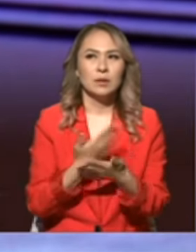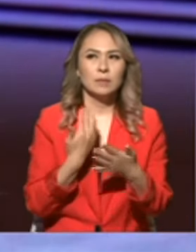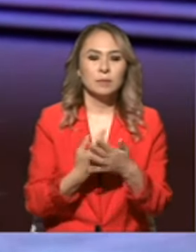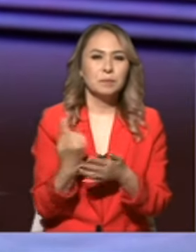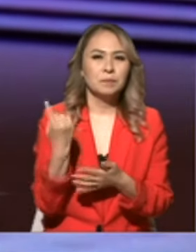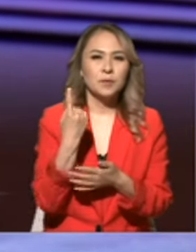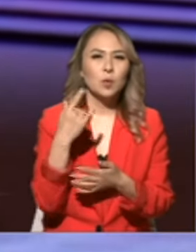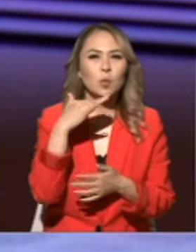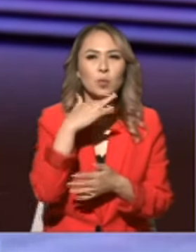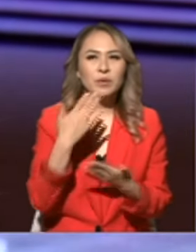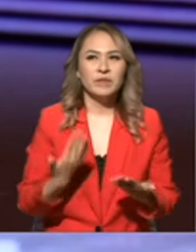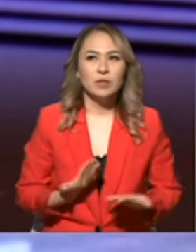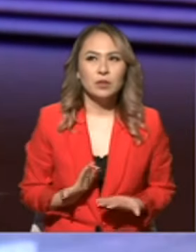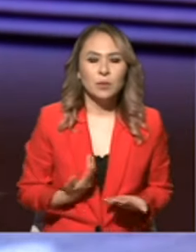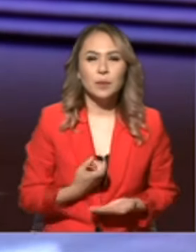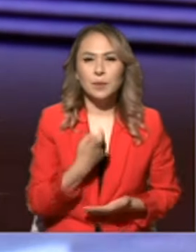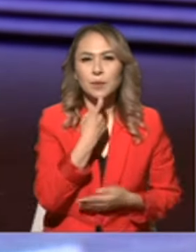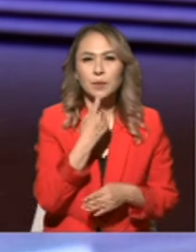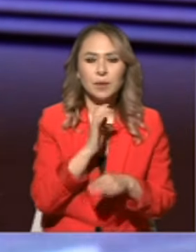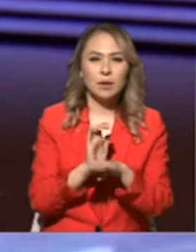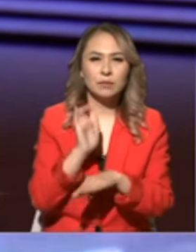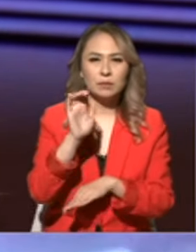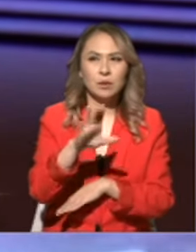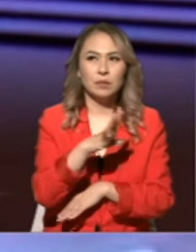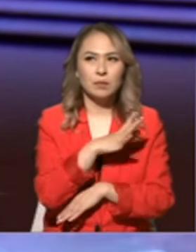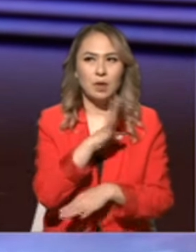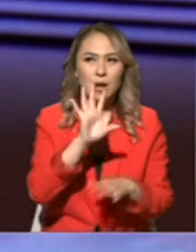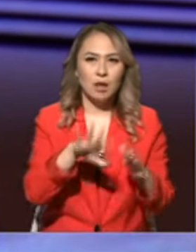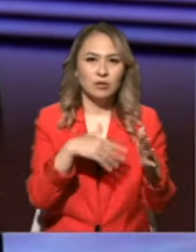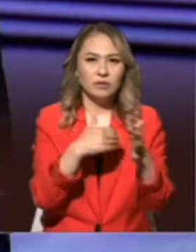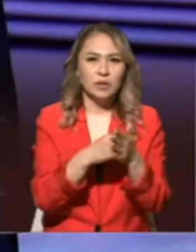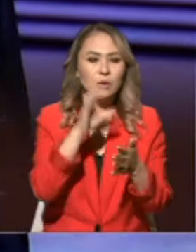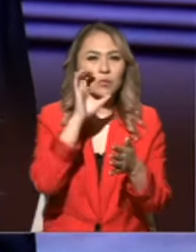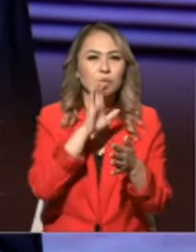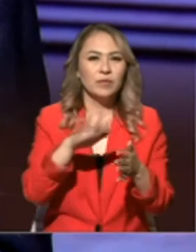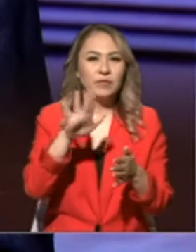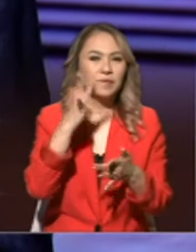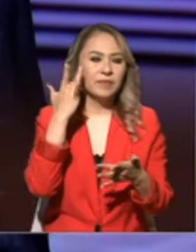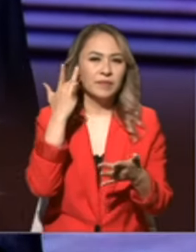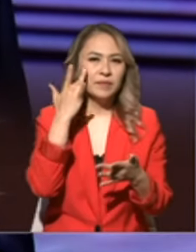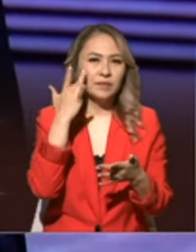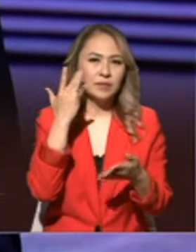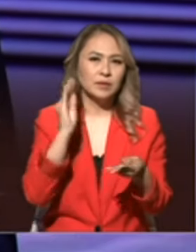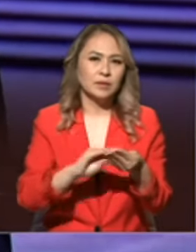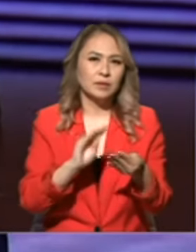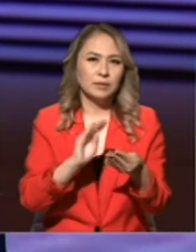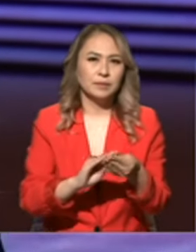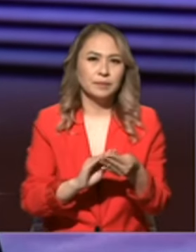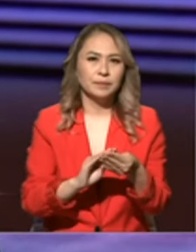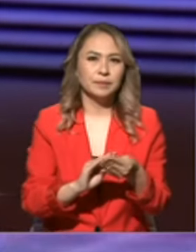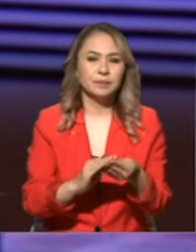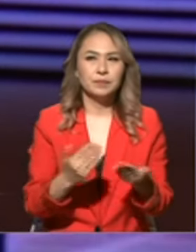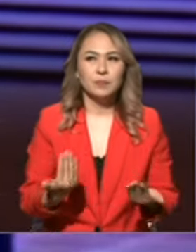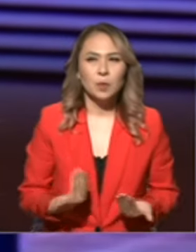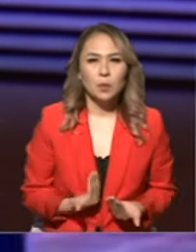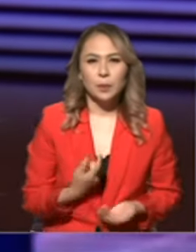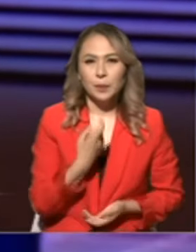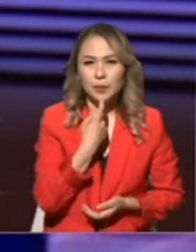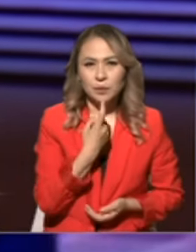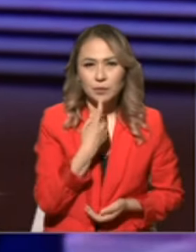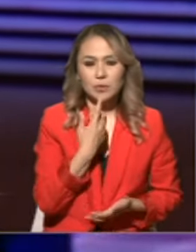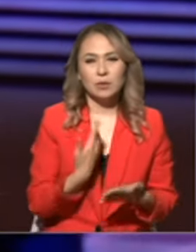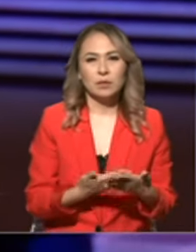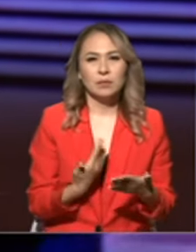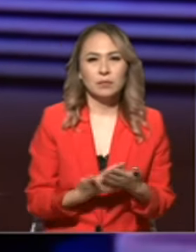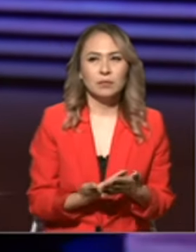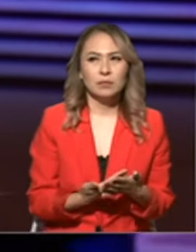Біріншіден көбісі жағдайы жоқтарды жібердік қой. Әлі күнге дейін сол саясатты ұстанып отырмыз. Яғни жағдайы жоқтар, жаңағы